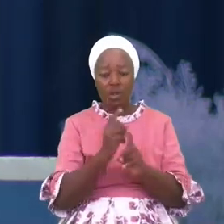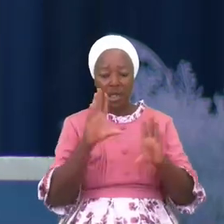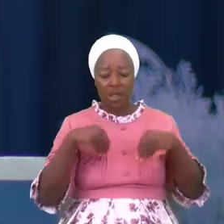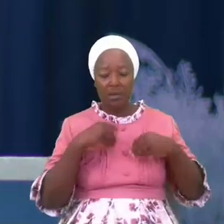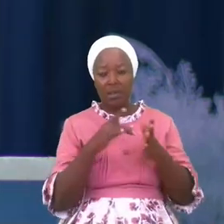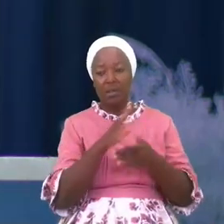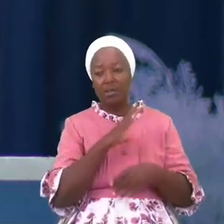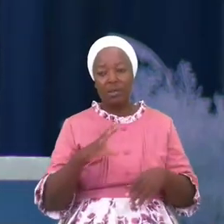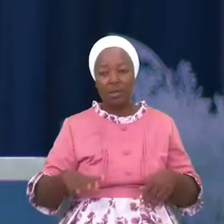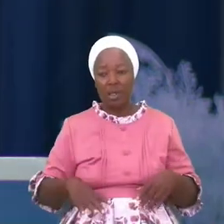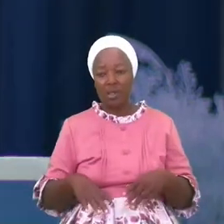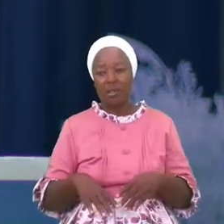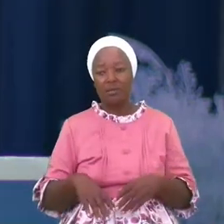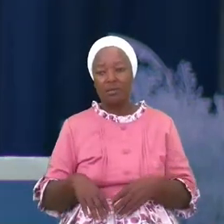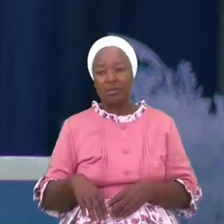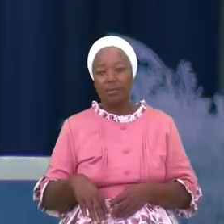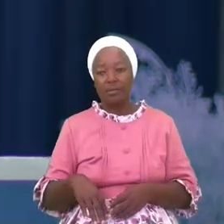Christ